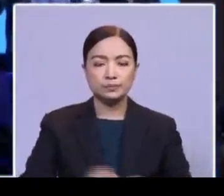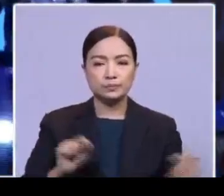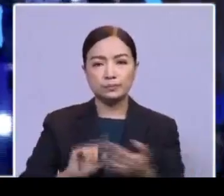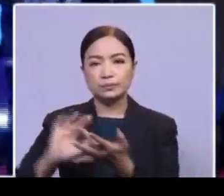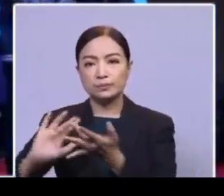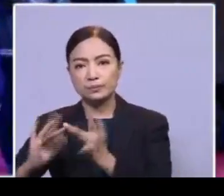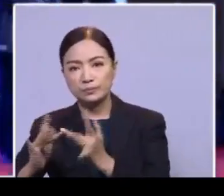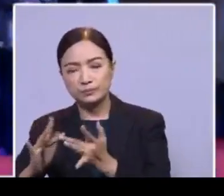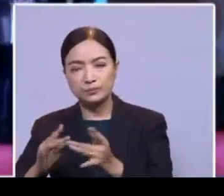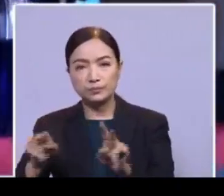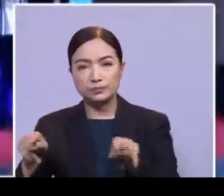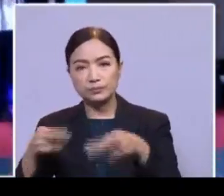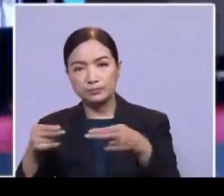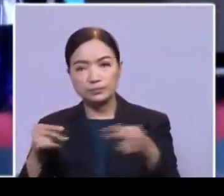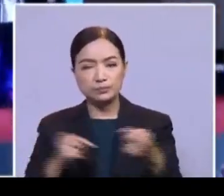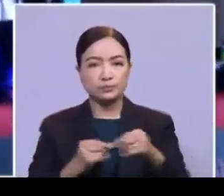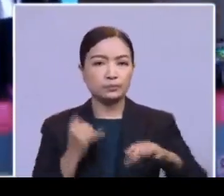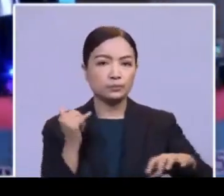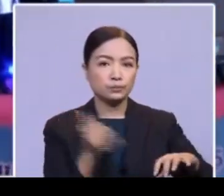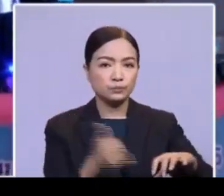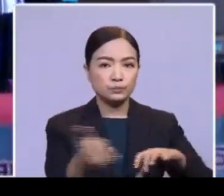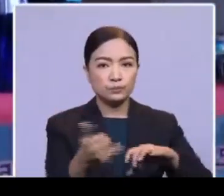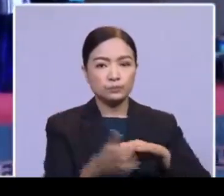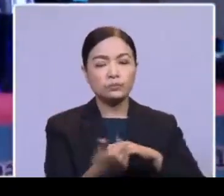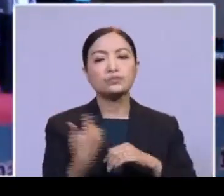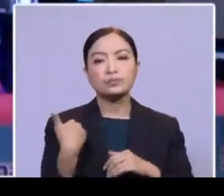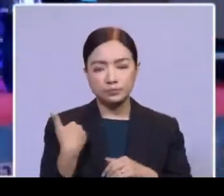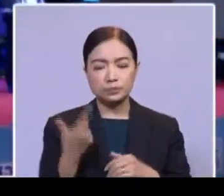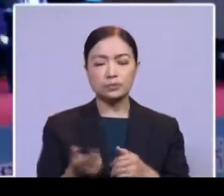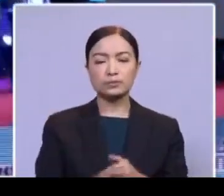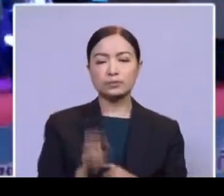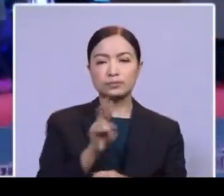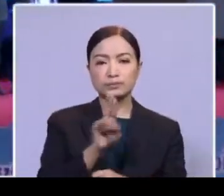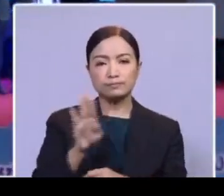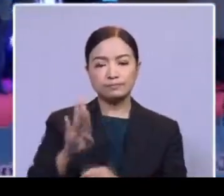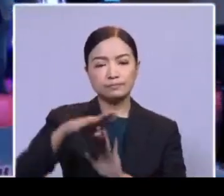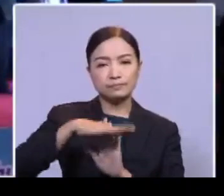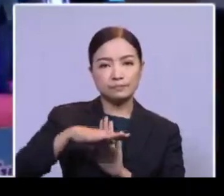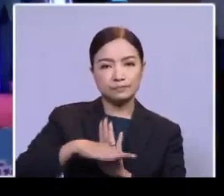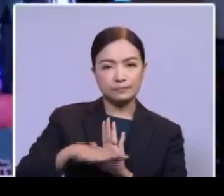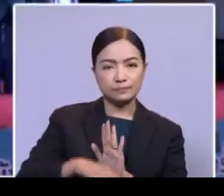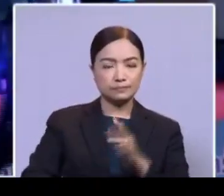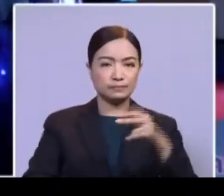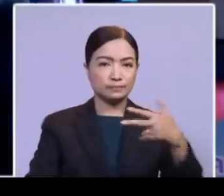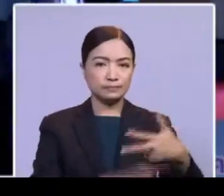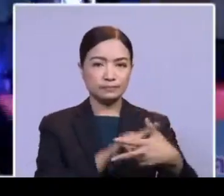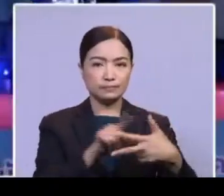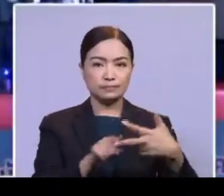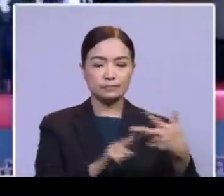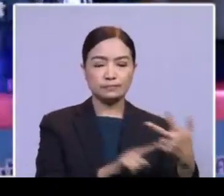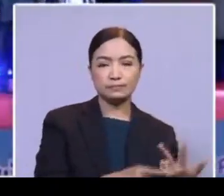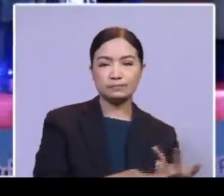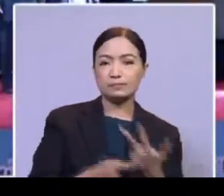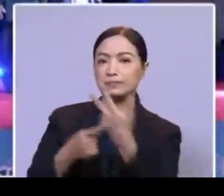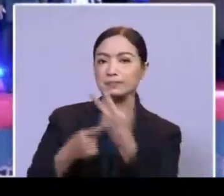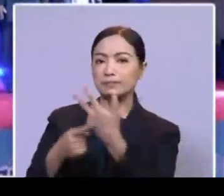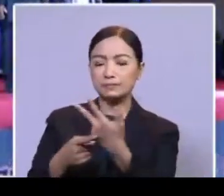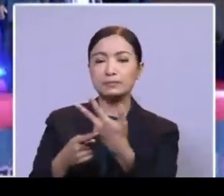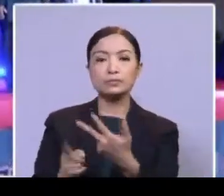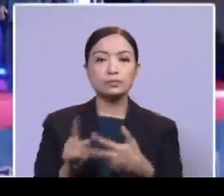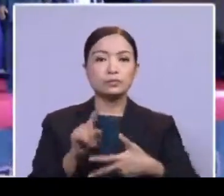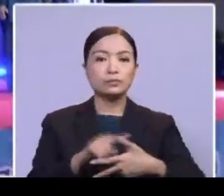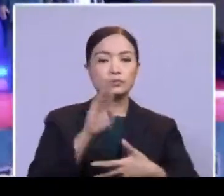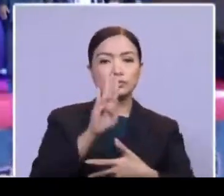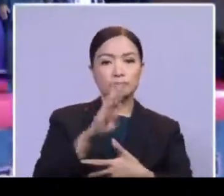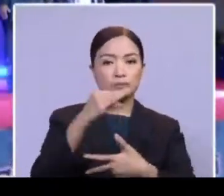และออนไลน์โดยระบุว่ามี 3ระเบียบวาระที่เข้าสู่การพิจารณาของสมัชชาสุขภาพแห่งชาติคือการหมุนใช้